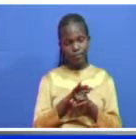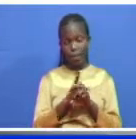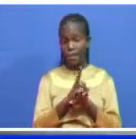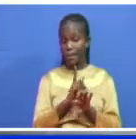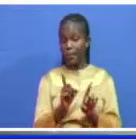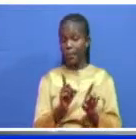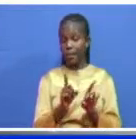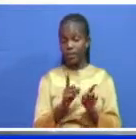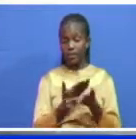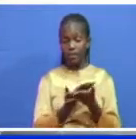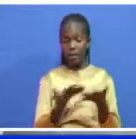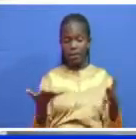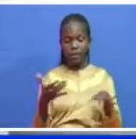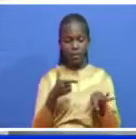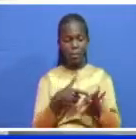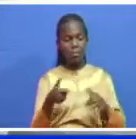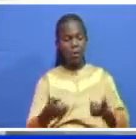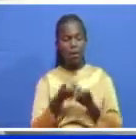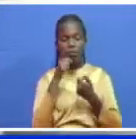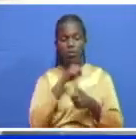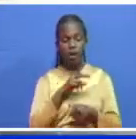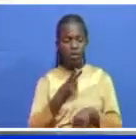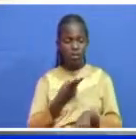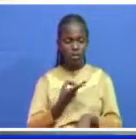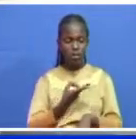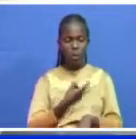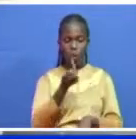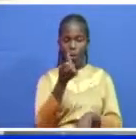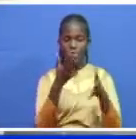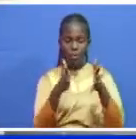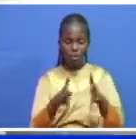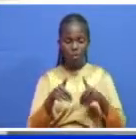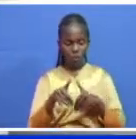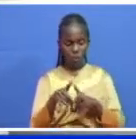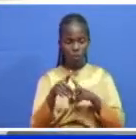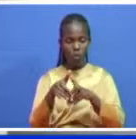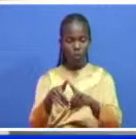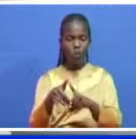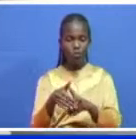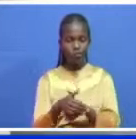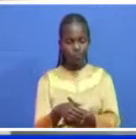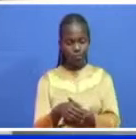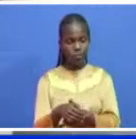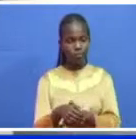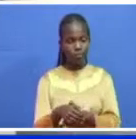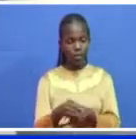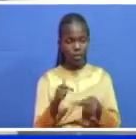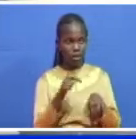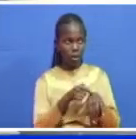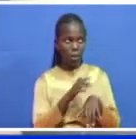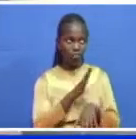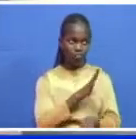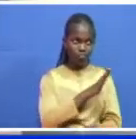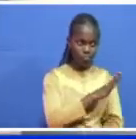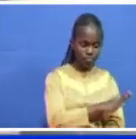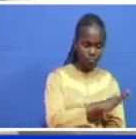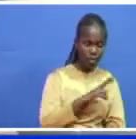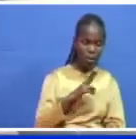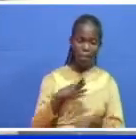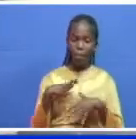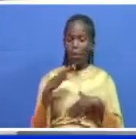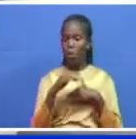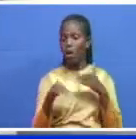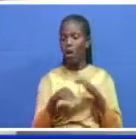Lakini kitu ikifanyika, sisi tunafuata tu mtu moja. Moja moja hivyo. Ikifika jioni, tutakuwa na watu